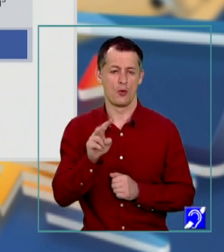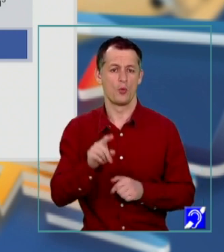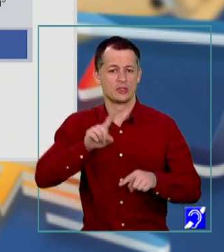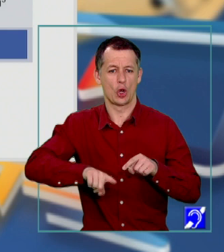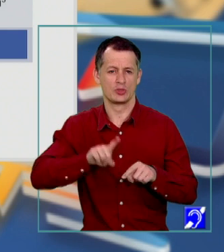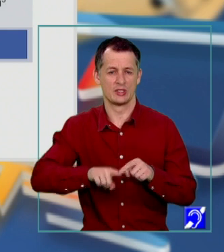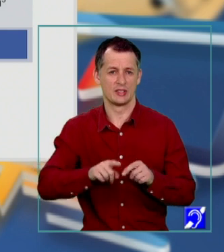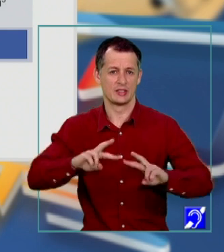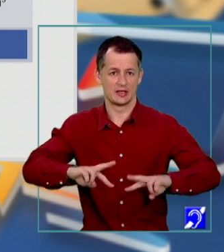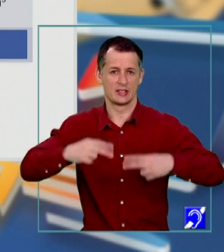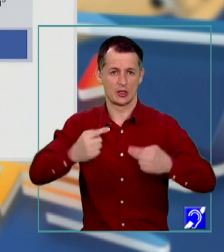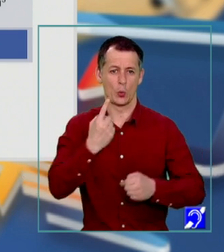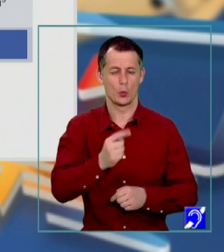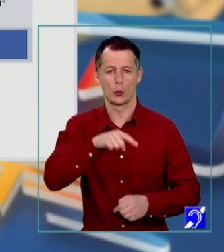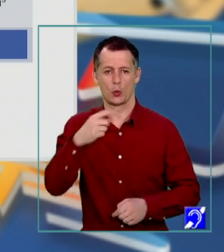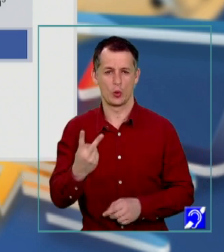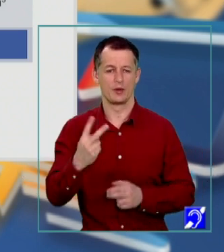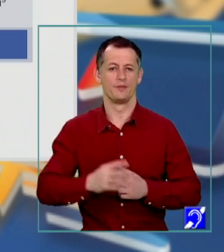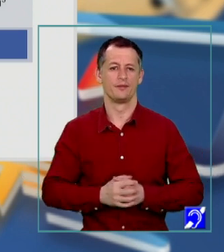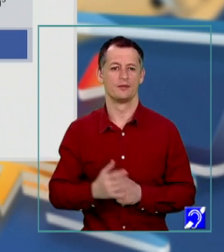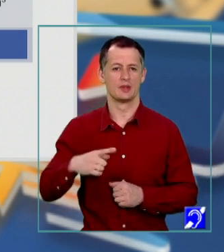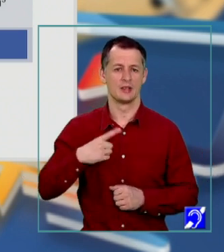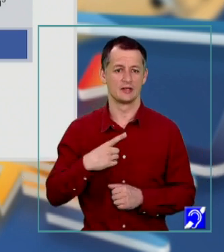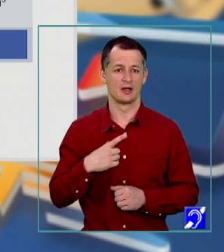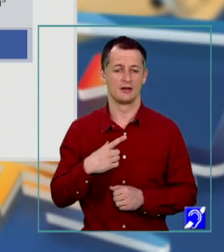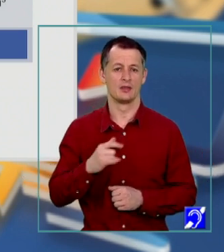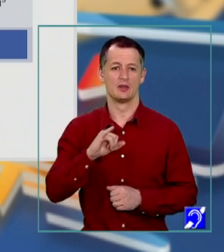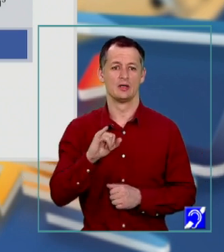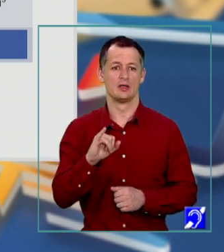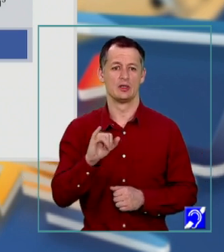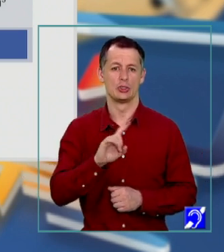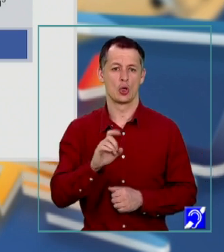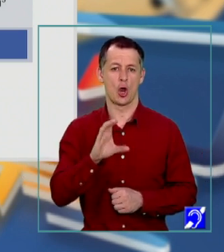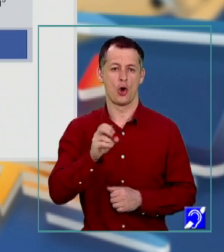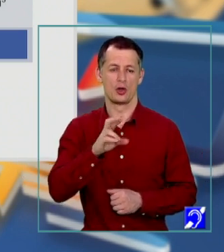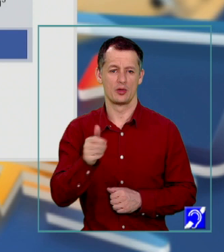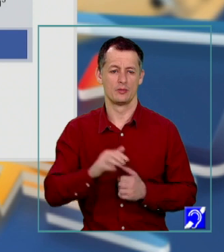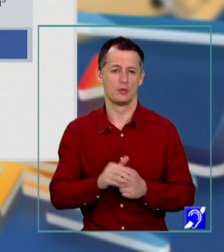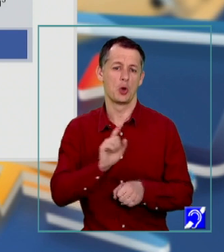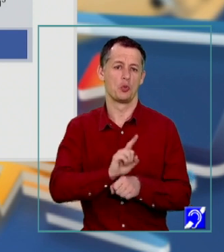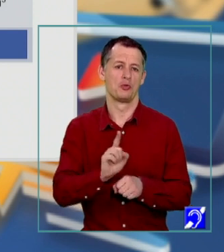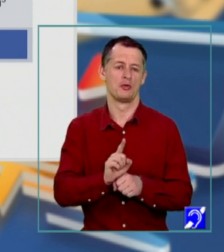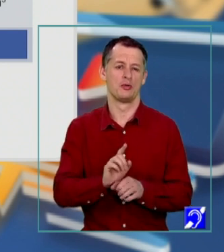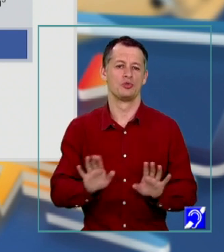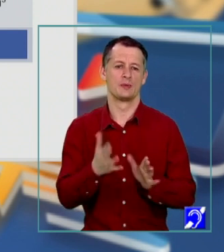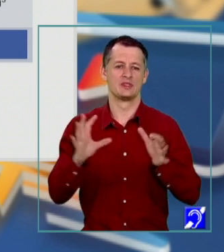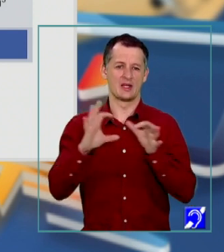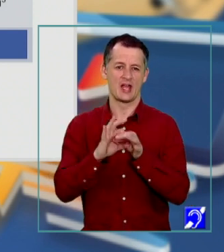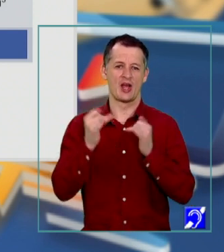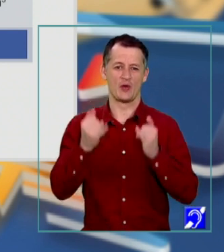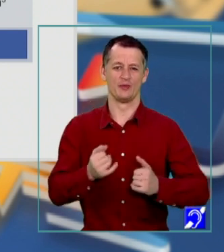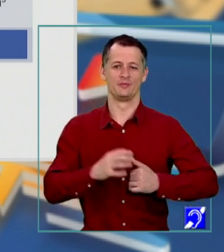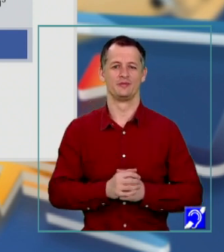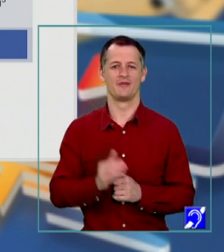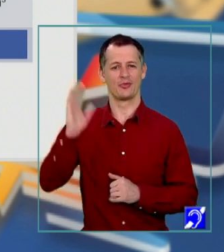constant, înseamnă că transformarea 1-2 este o transformare izocoră și deja lucrurile încep să se lege.